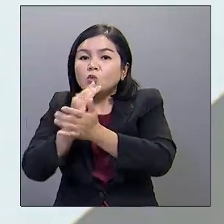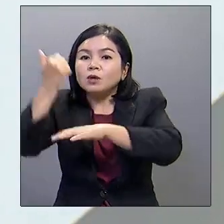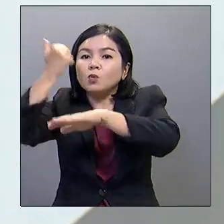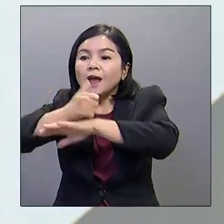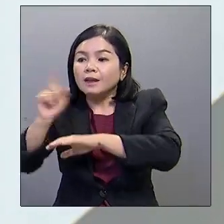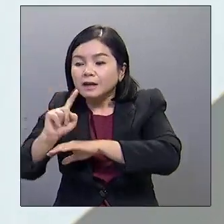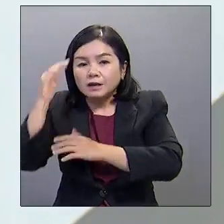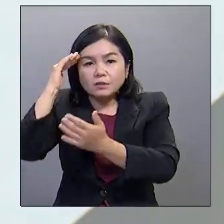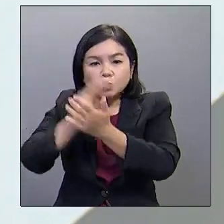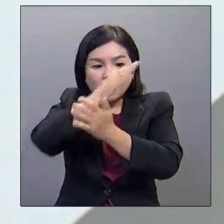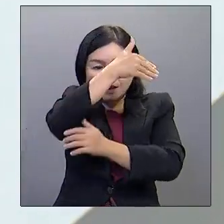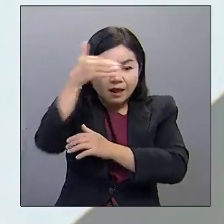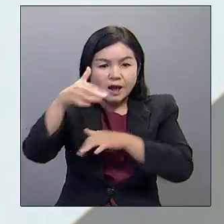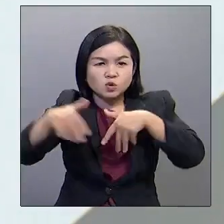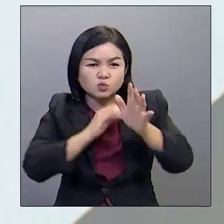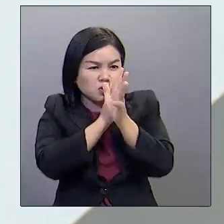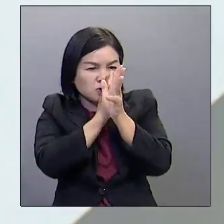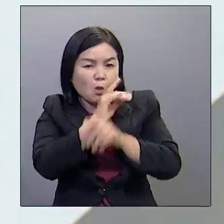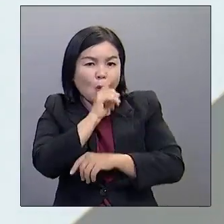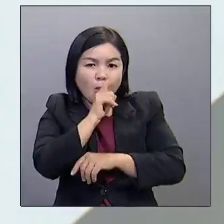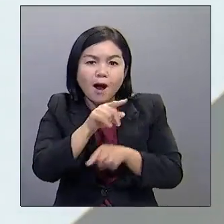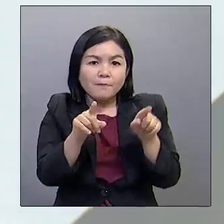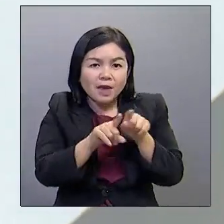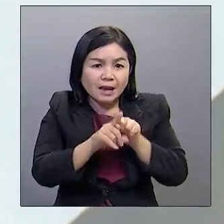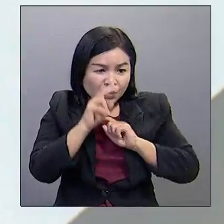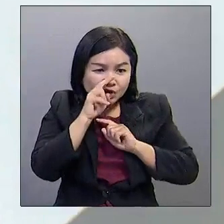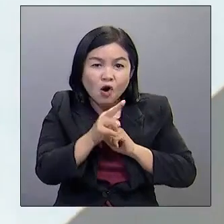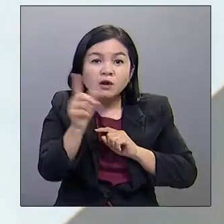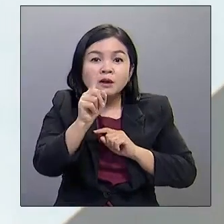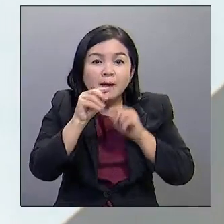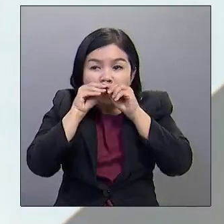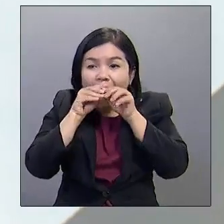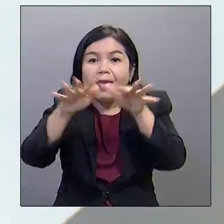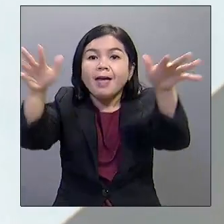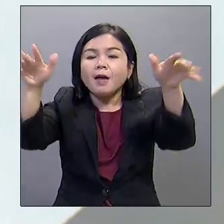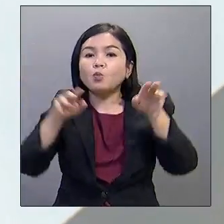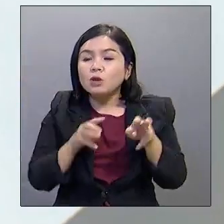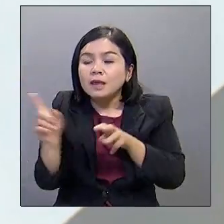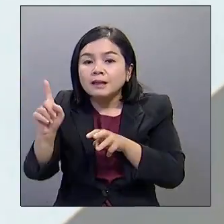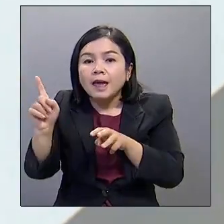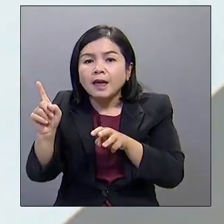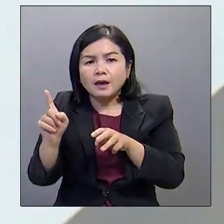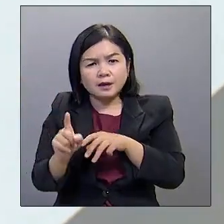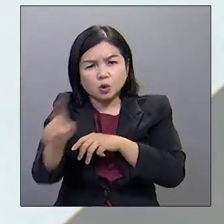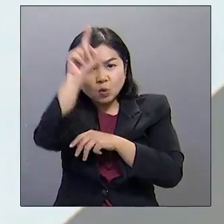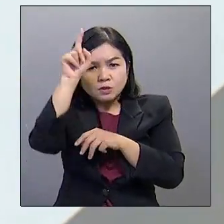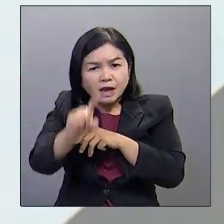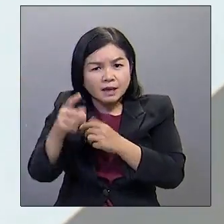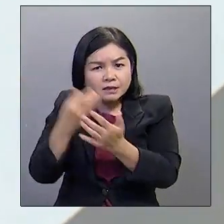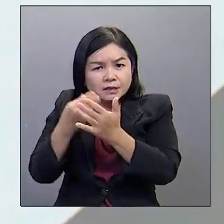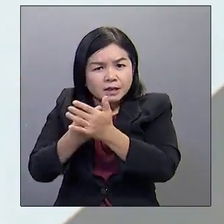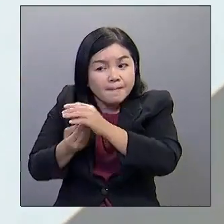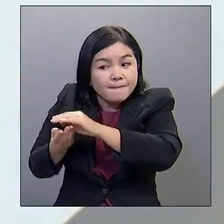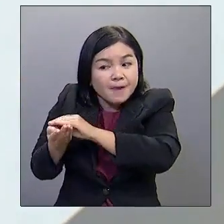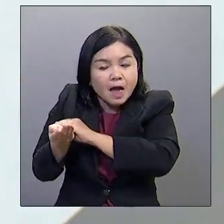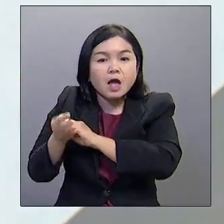ติก็ต้องเผชิญกับเสียงครหาอีกครั้งนึงเมื่อมีการเปิดโปงขบวนการที่คาดว่าจะก่อให้เกิดการทุจริตใน